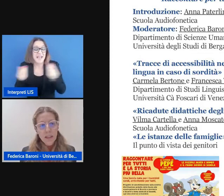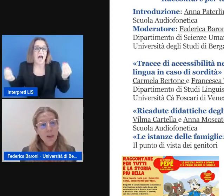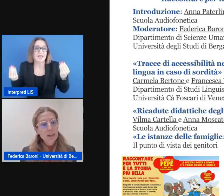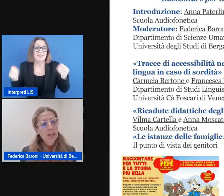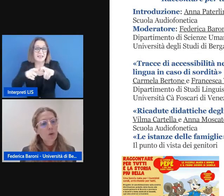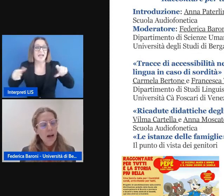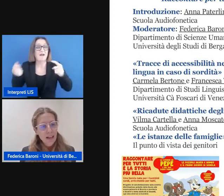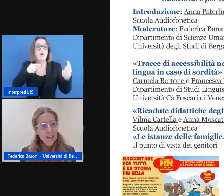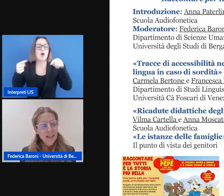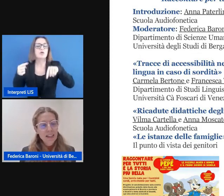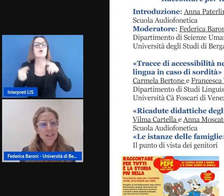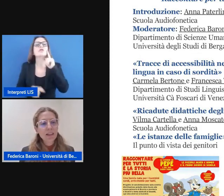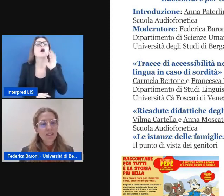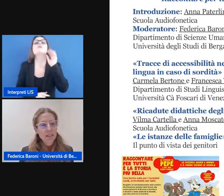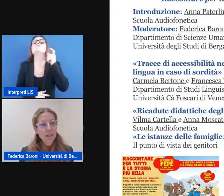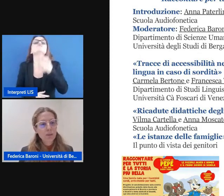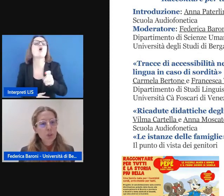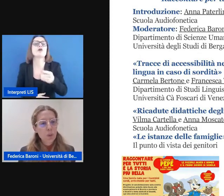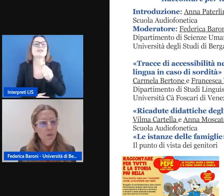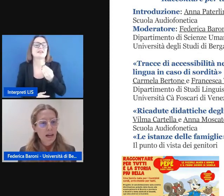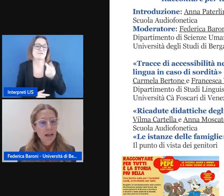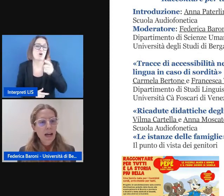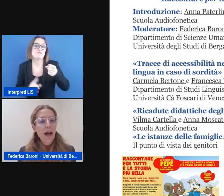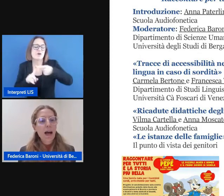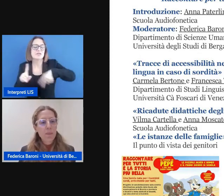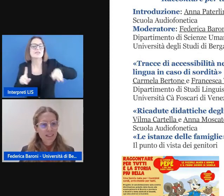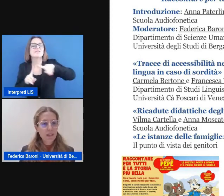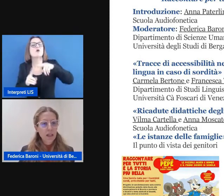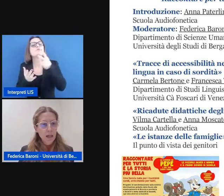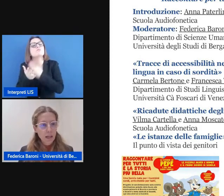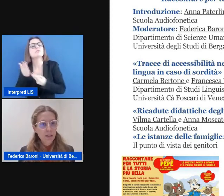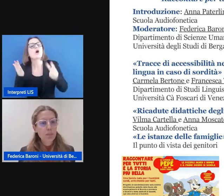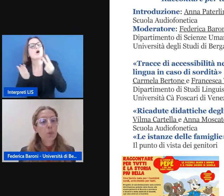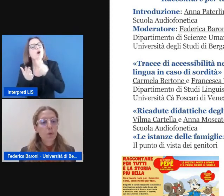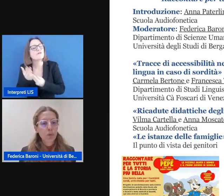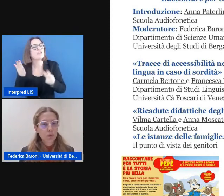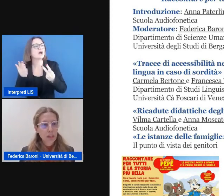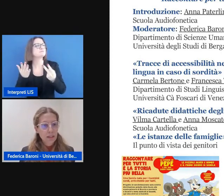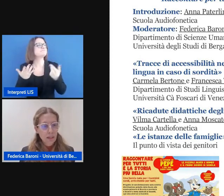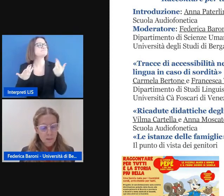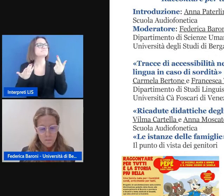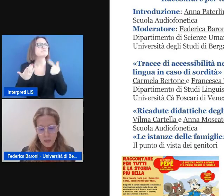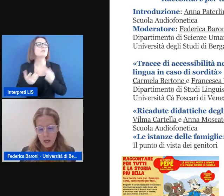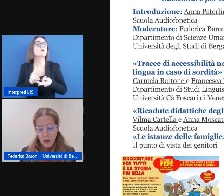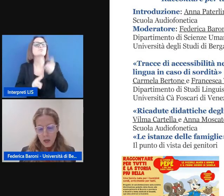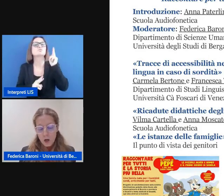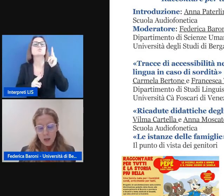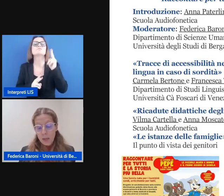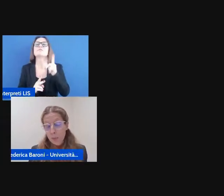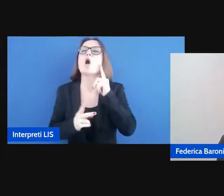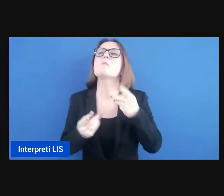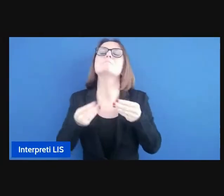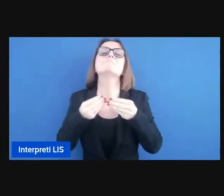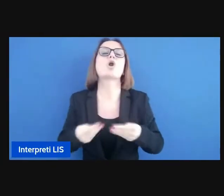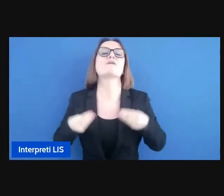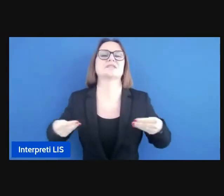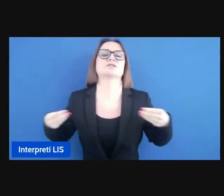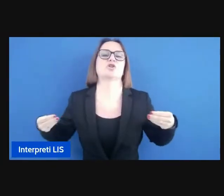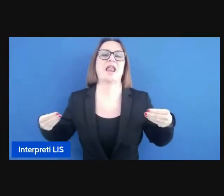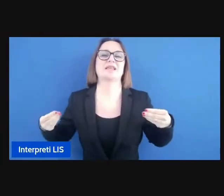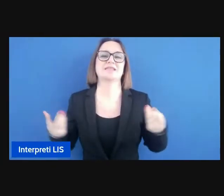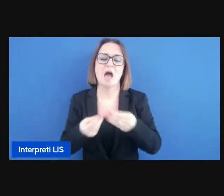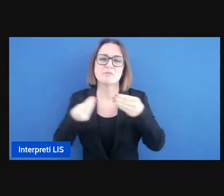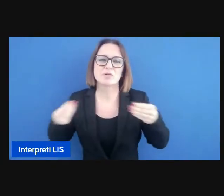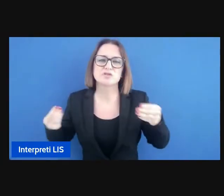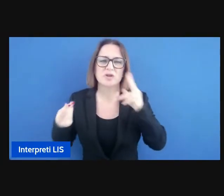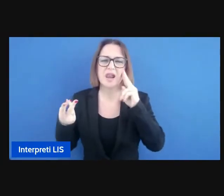dipendano anche dal tentativo di provare a mettere in rete più professionalità e più punti di vista più